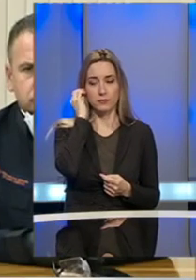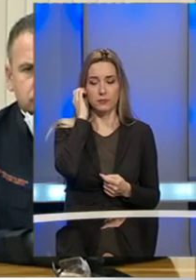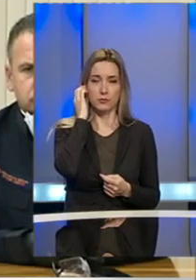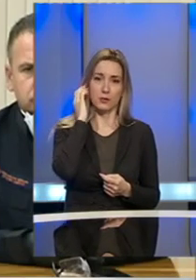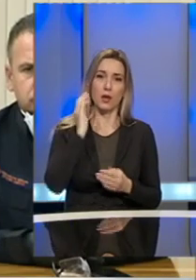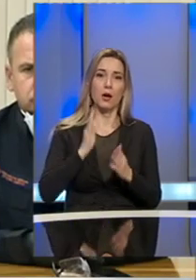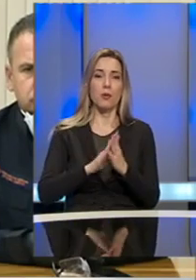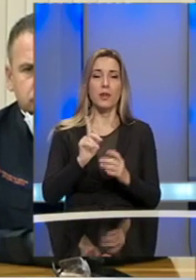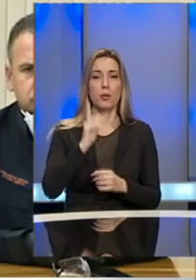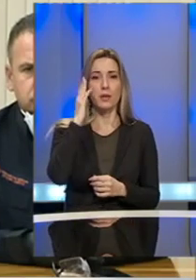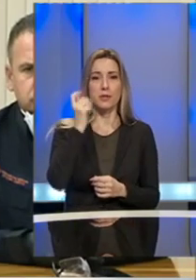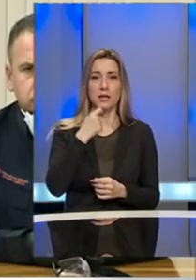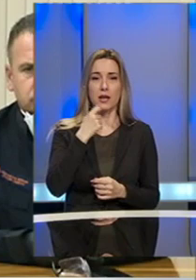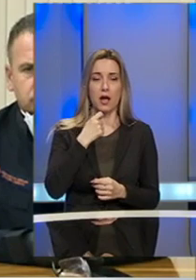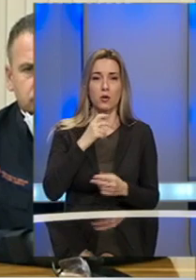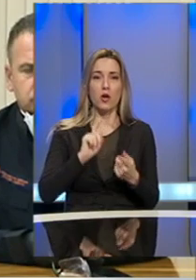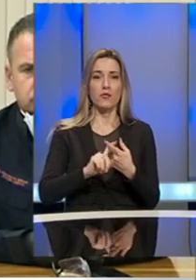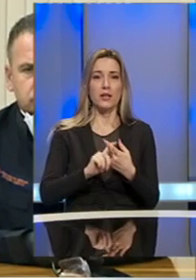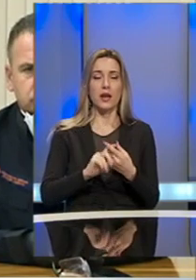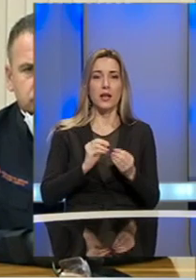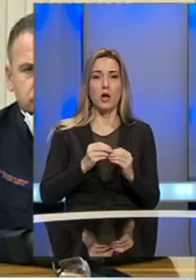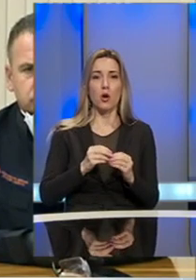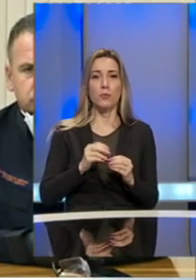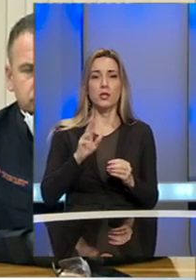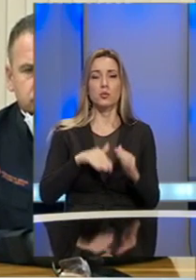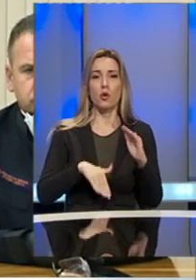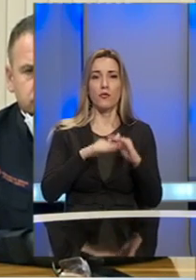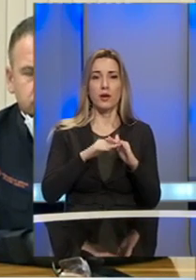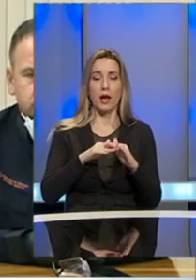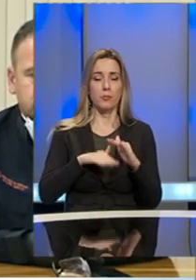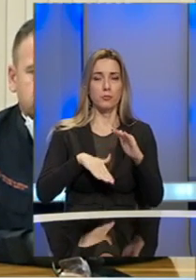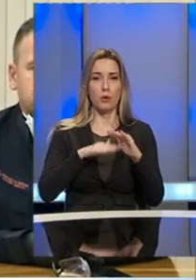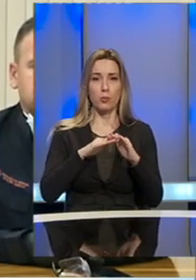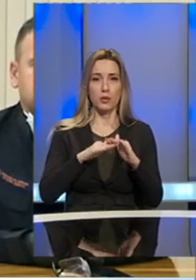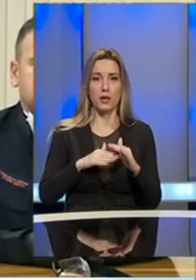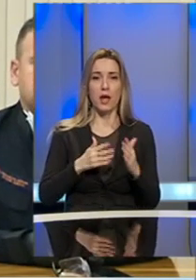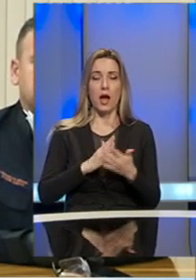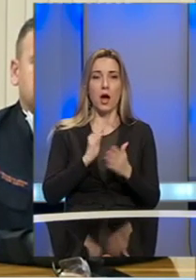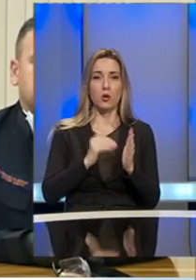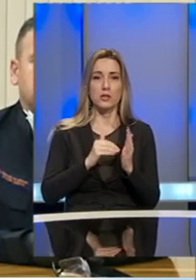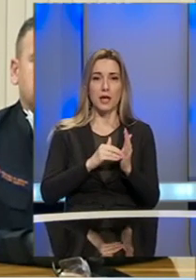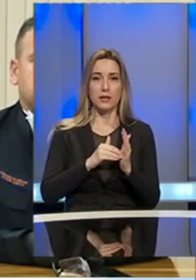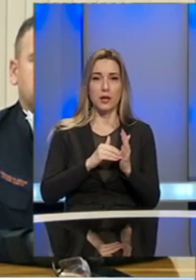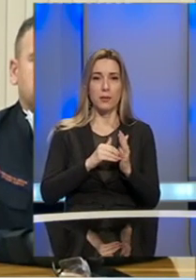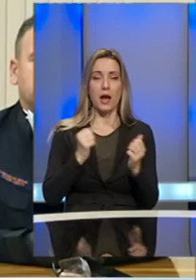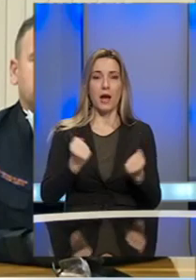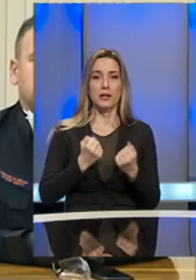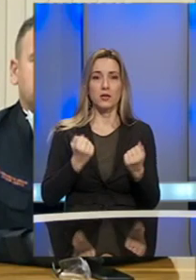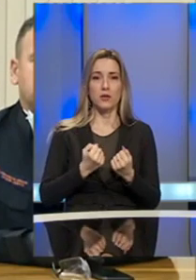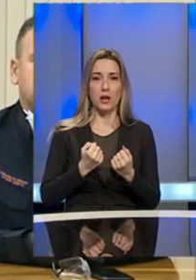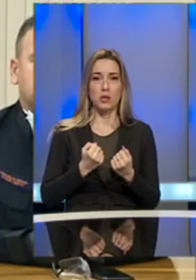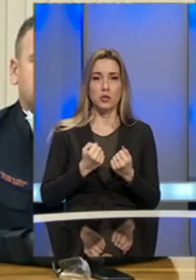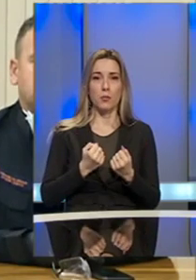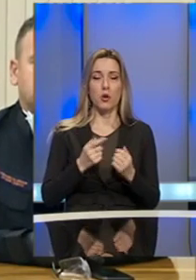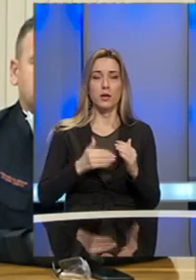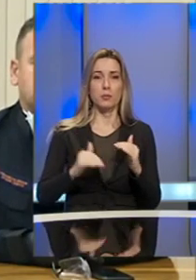za hranu. Federalne robne rezerve su do vrha popunjene. Ako zatreba, aktivirat ćemo